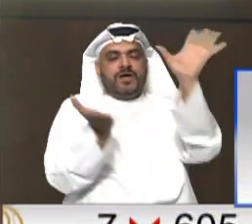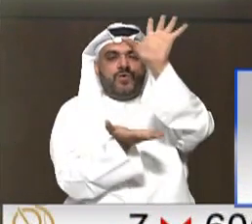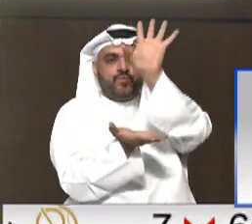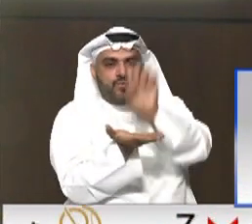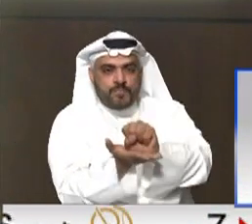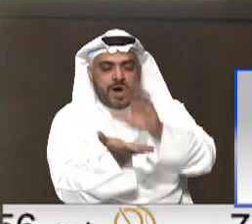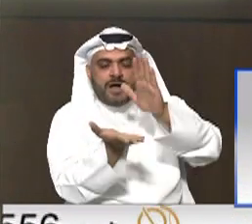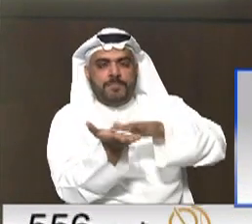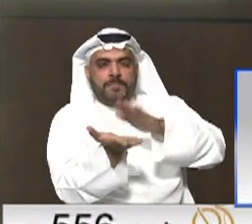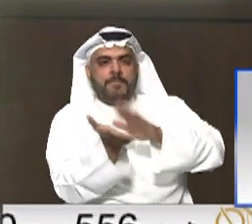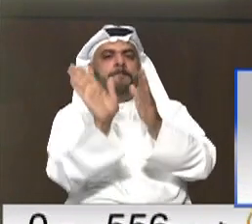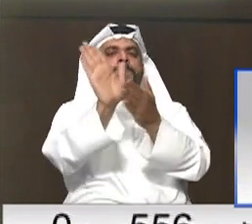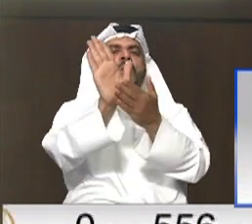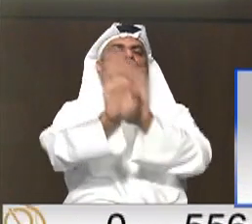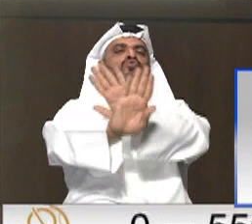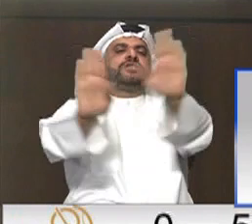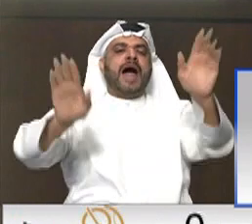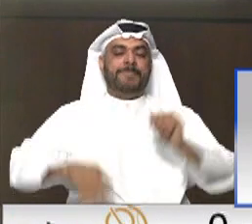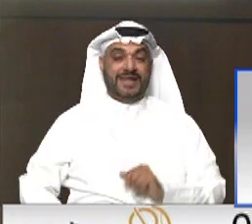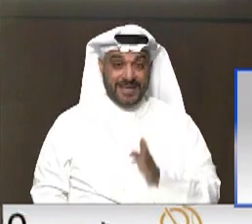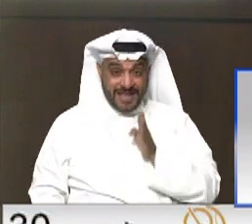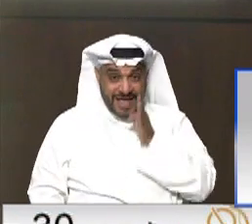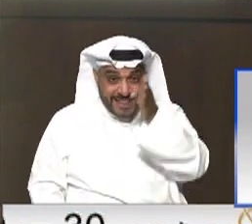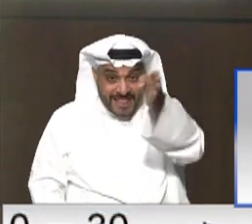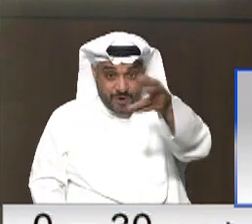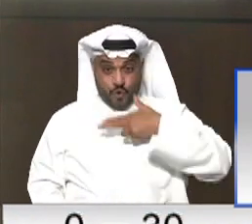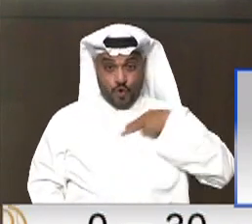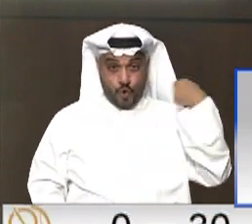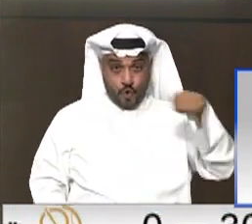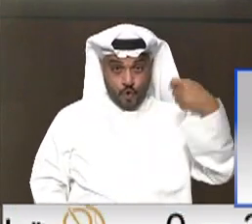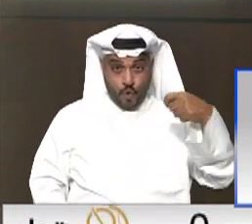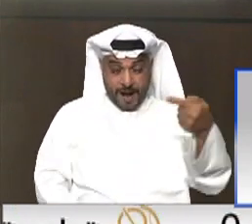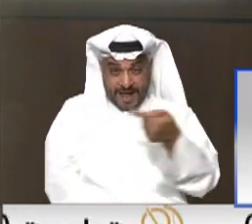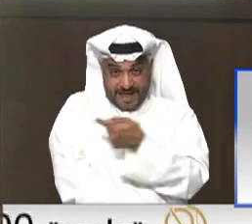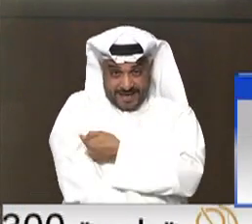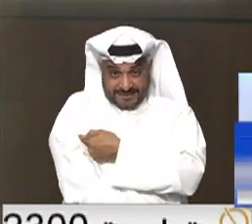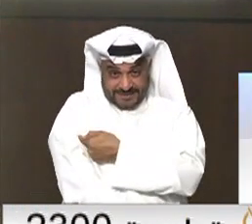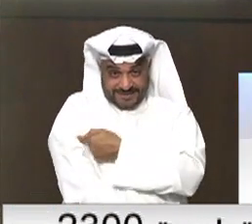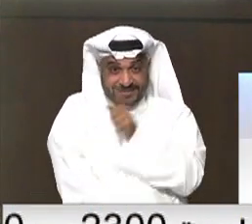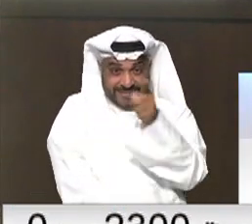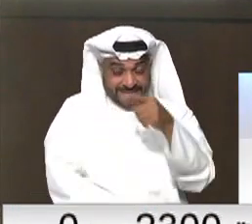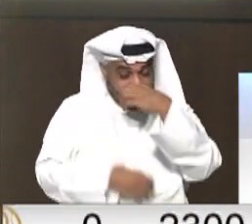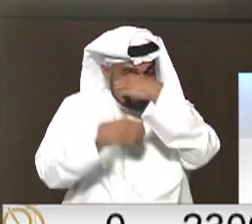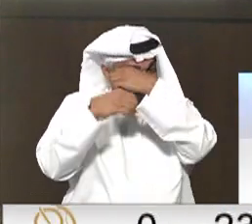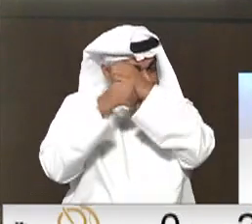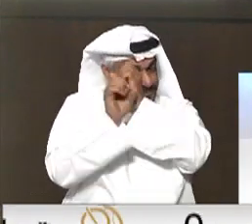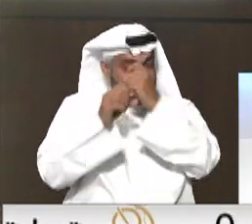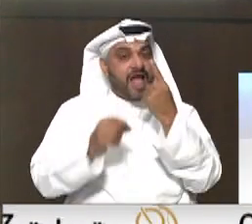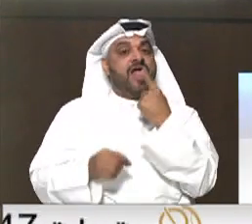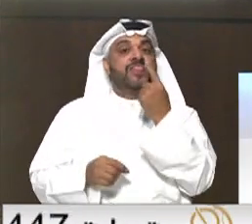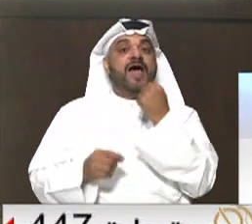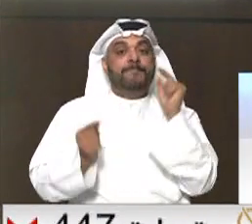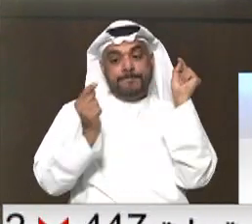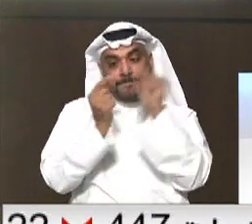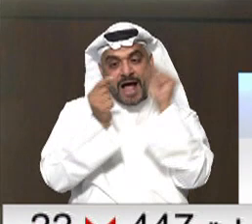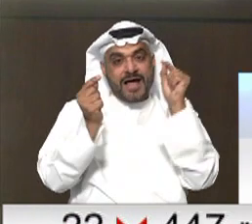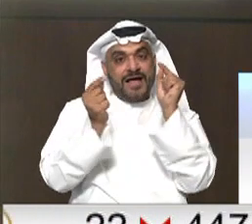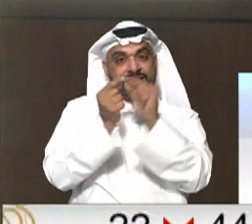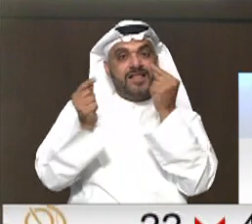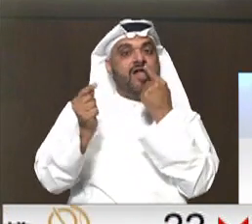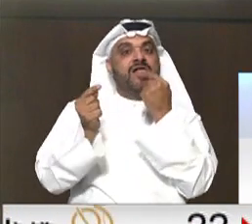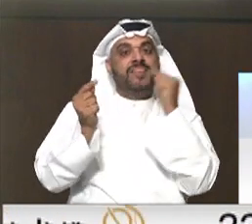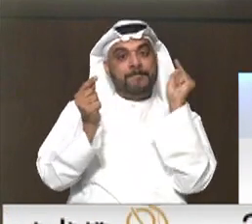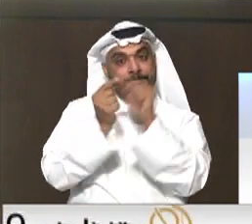تراجع أي مركز صحي حكومي أخذ عينة مختبر أي كان المختبر، فأوتوماتيكيا